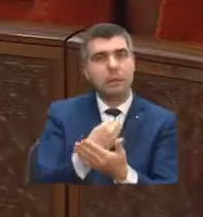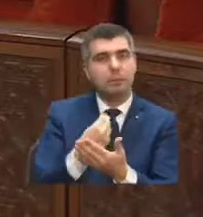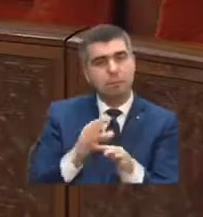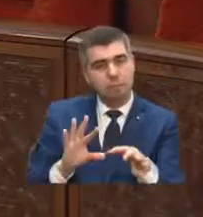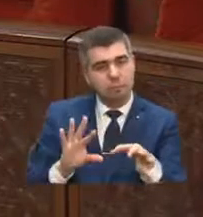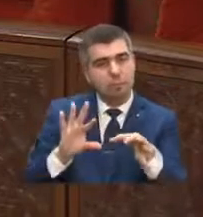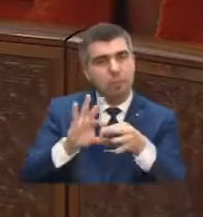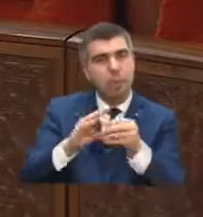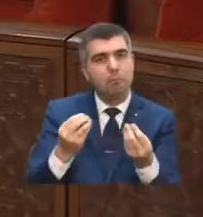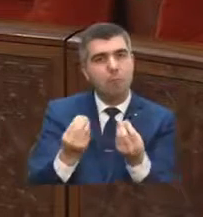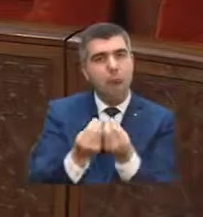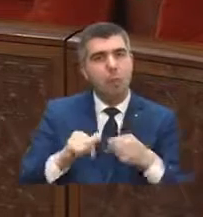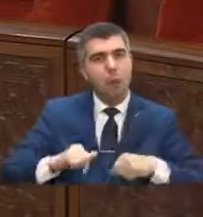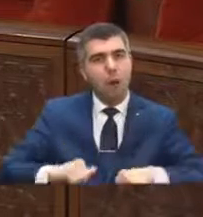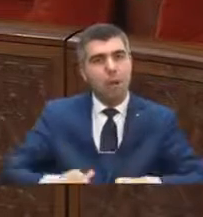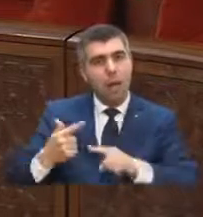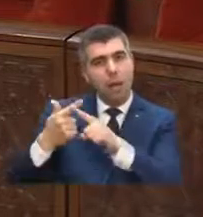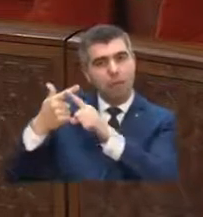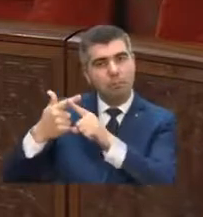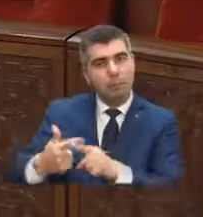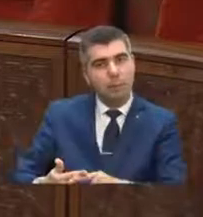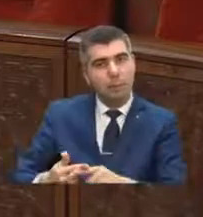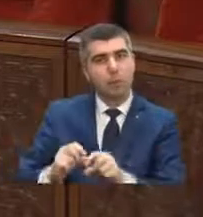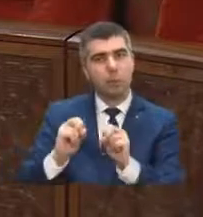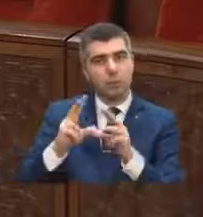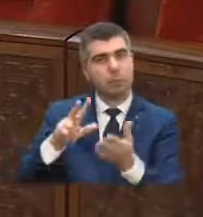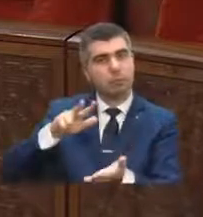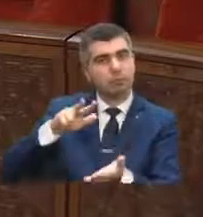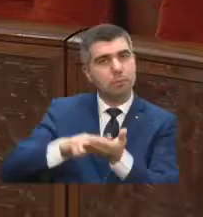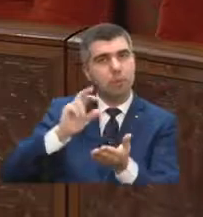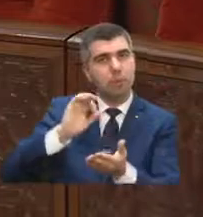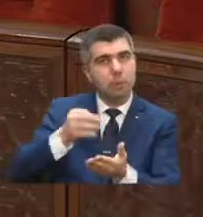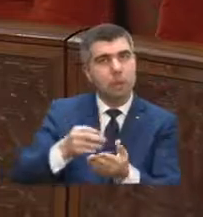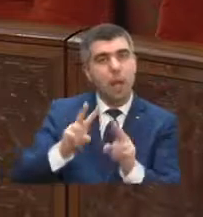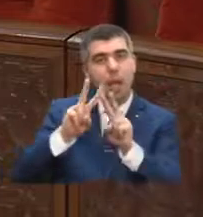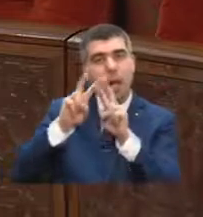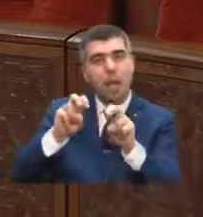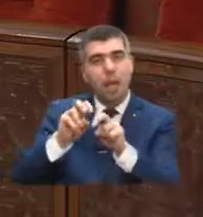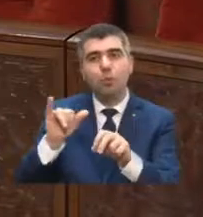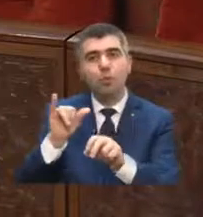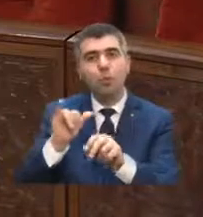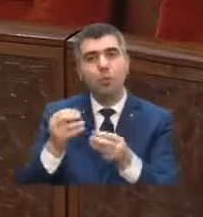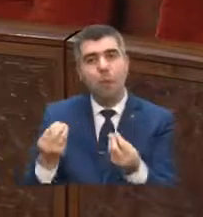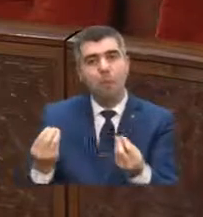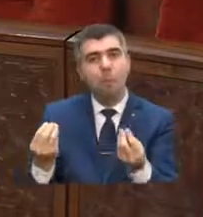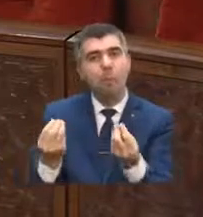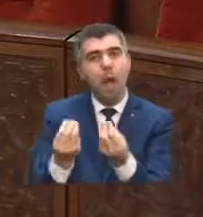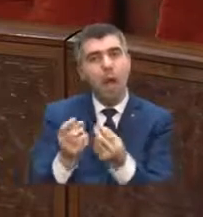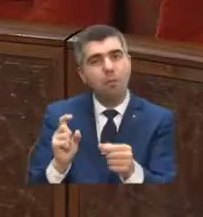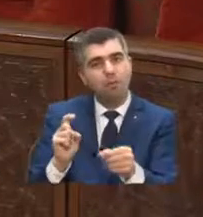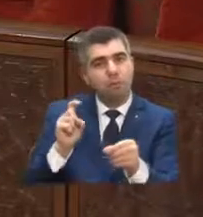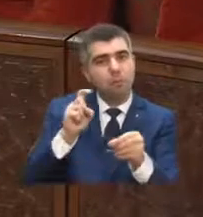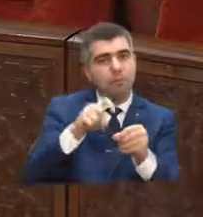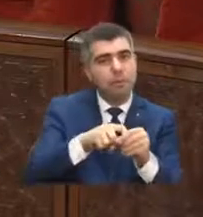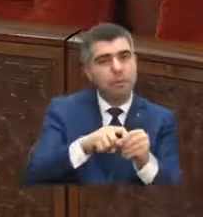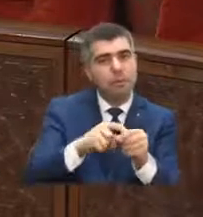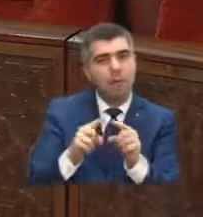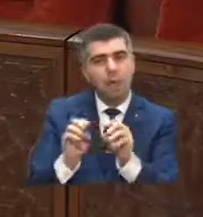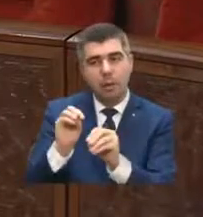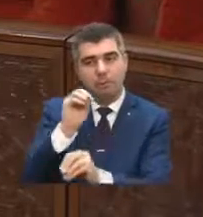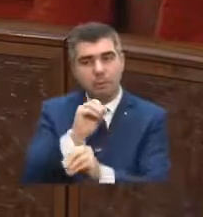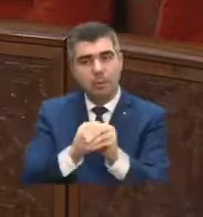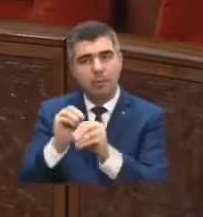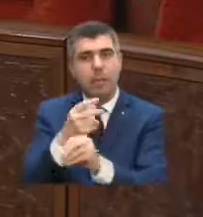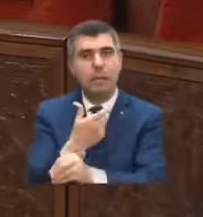قطاع خاص، وزاره الماليه اشرت بالايجاب، وراحنا تنقلبوا على شكون هو هذا الشريك باش نبداو نردوا الصناعه ديال لي فاكسان في